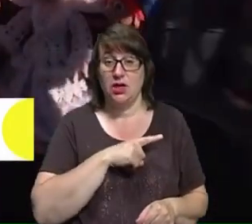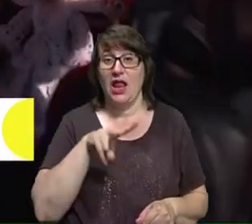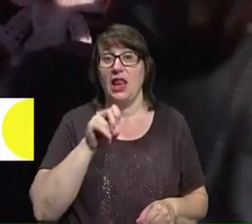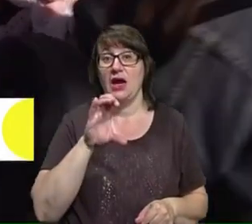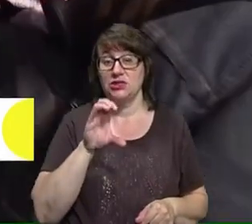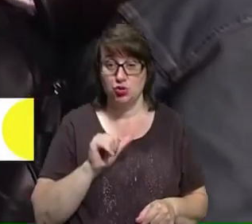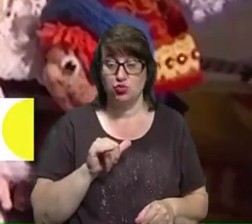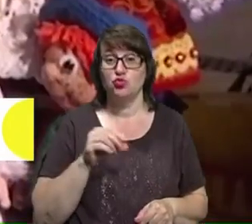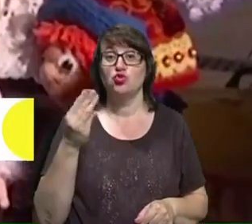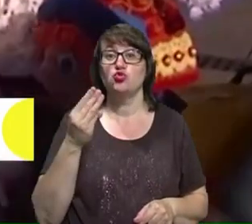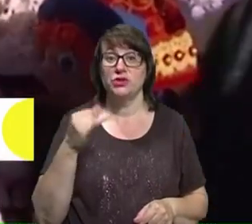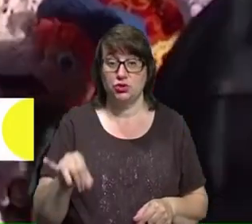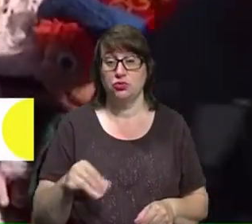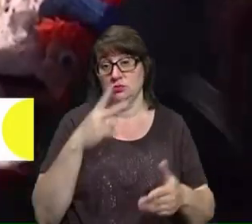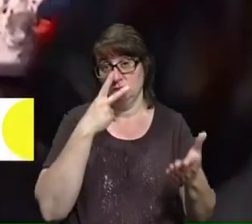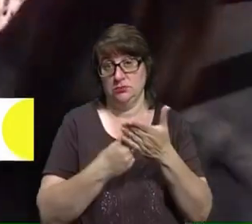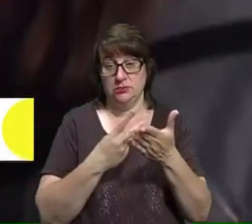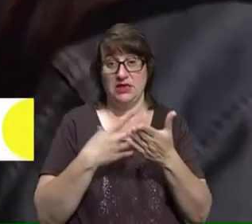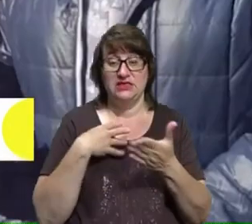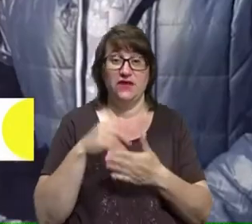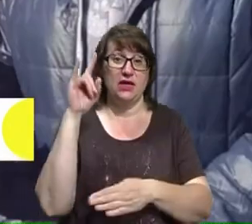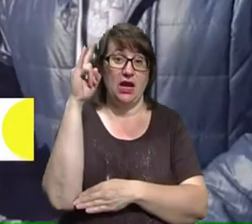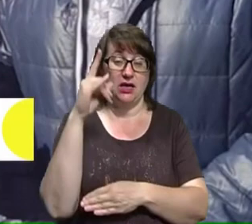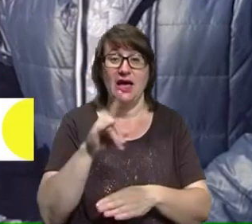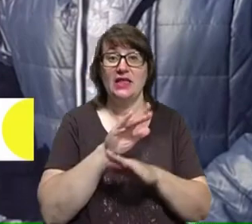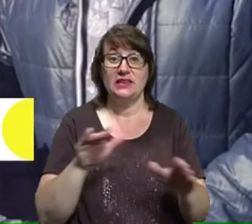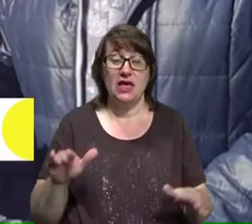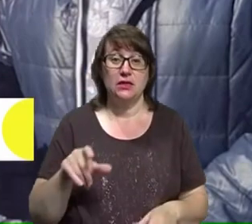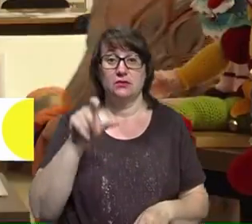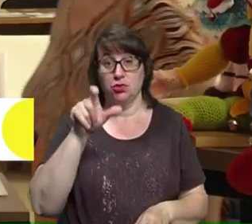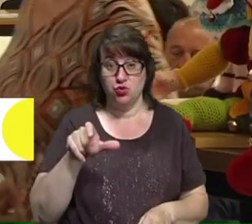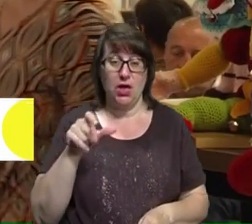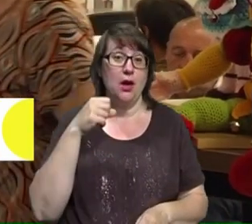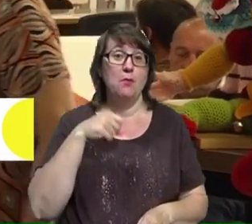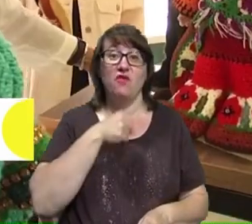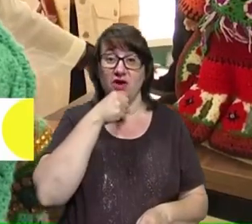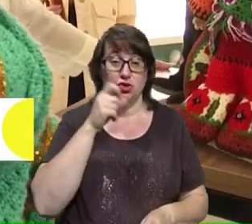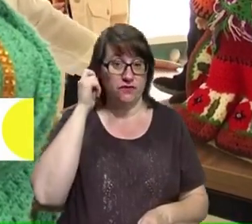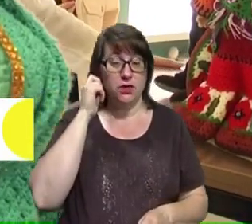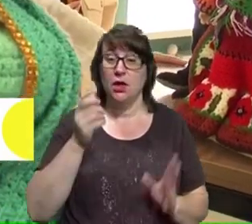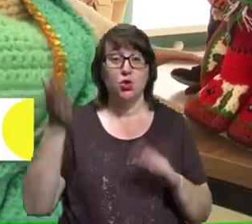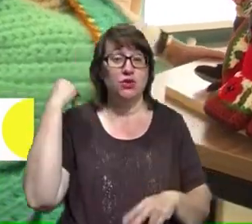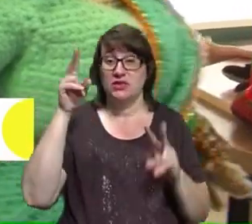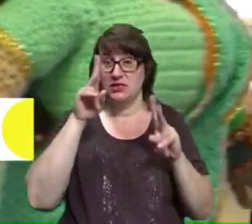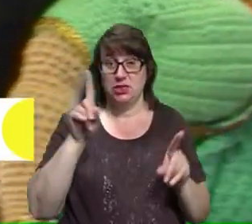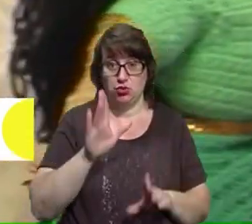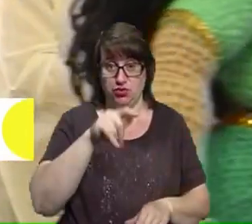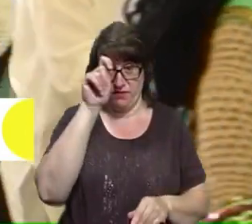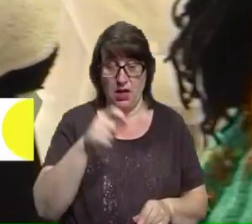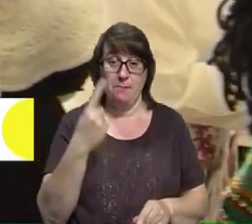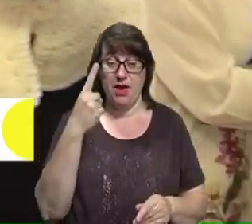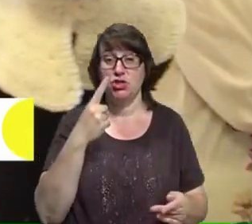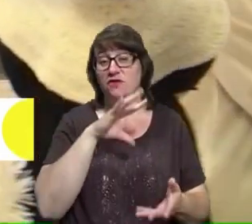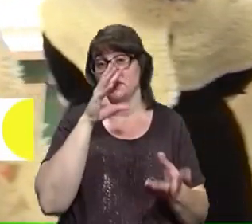Лариса виставляла своїх ляльок на День людей поважного віку. Ми тоді не знали, що буде війна. Зараз перша виставка взагалі, перша